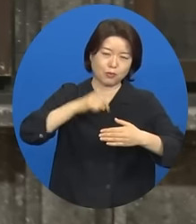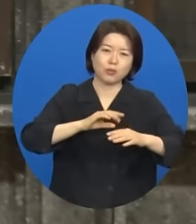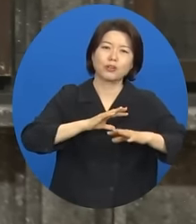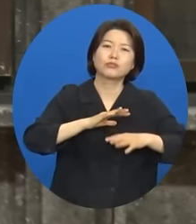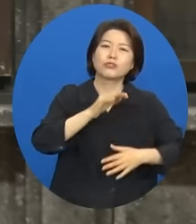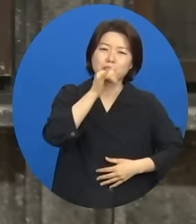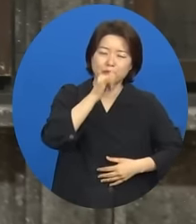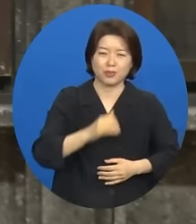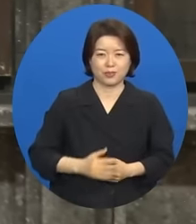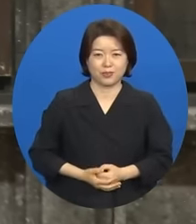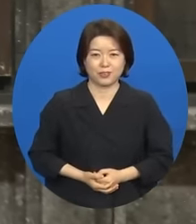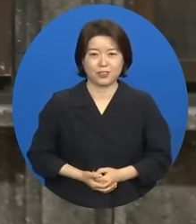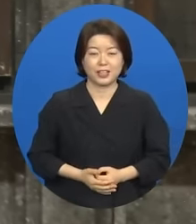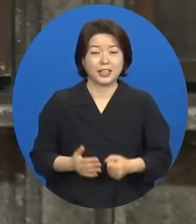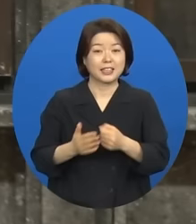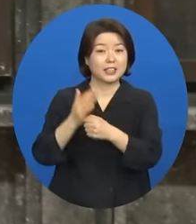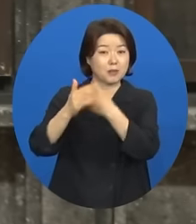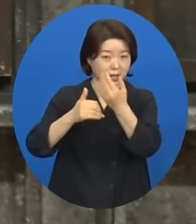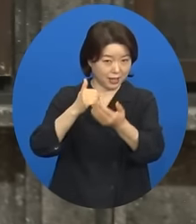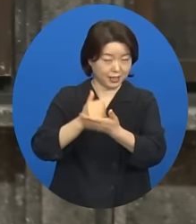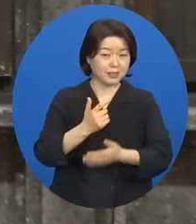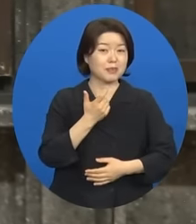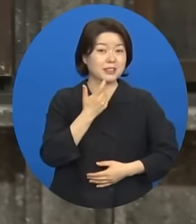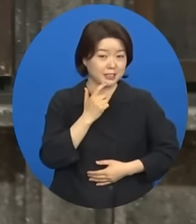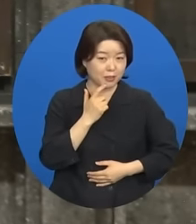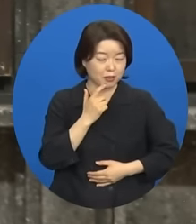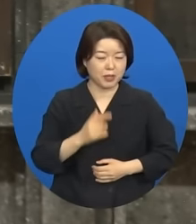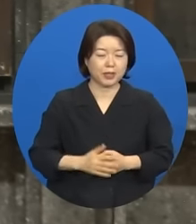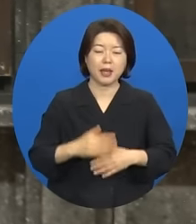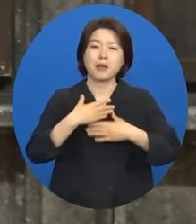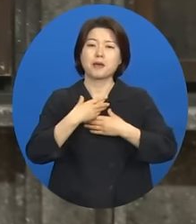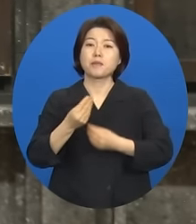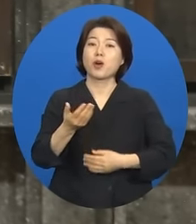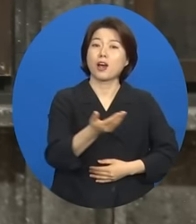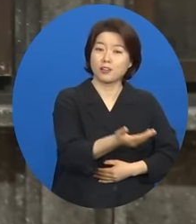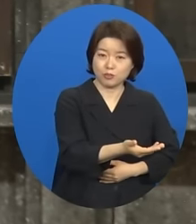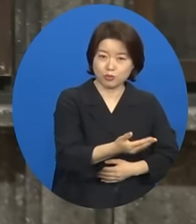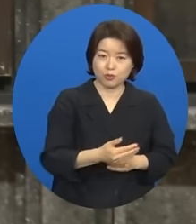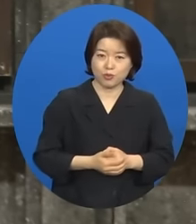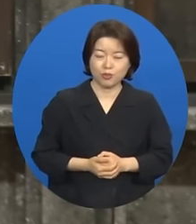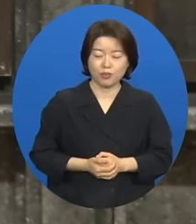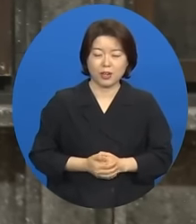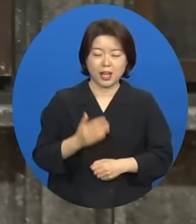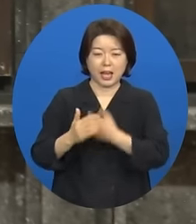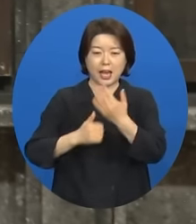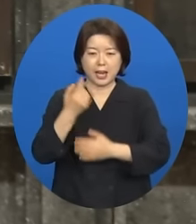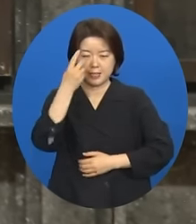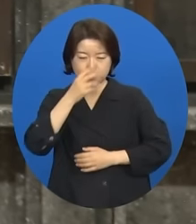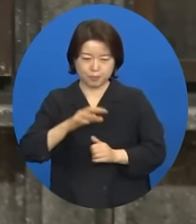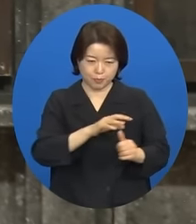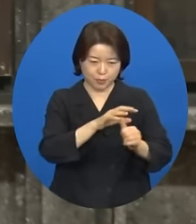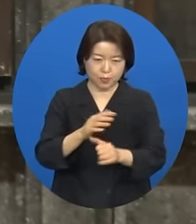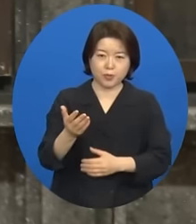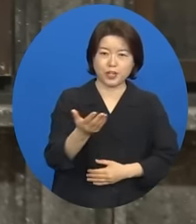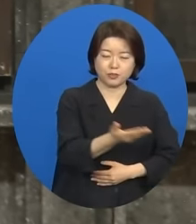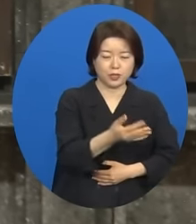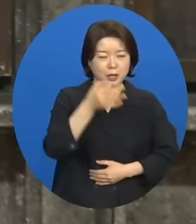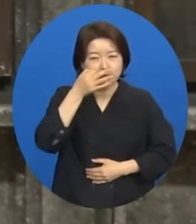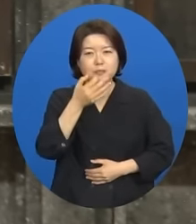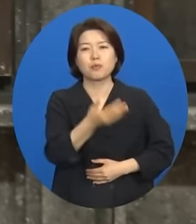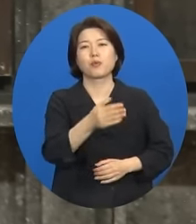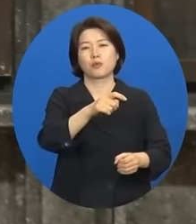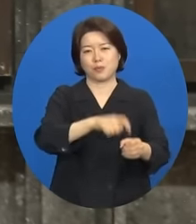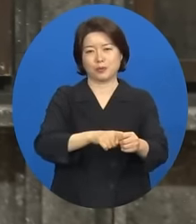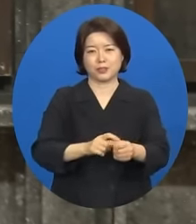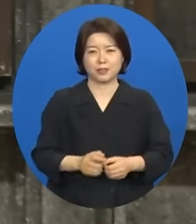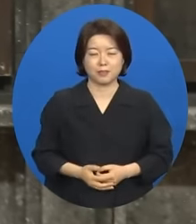그래요. 그래서 하나님은 이 야곱에게 평안을 주시고 그가 하나님께서 보호하신다는 것을 보여주시기